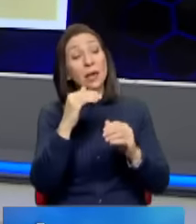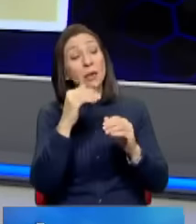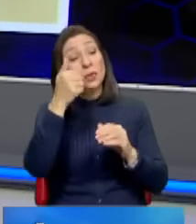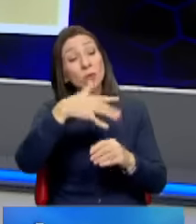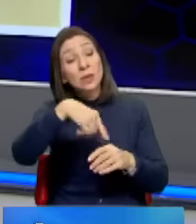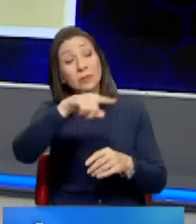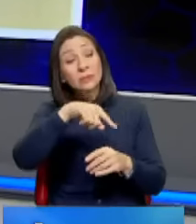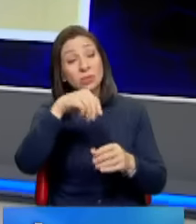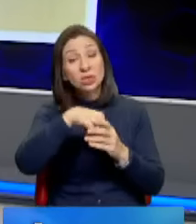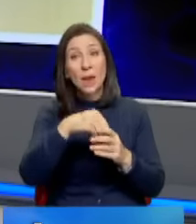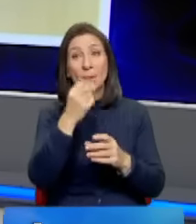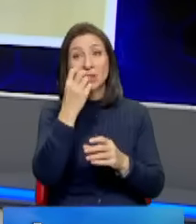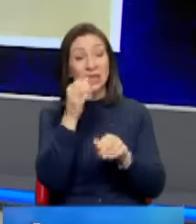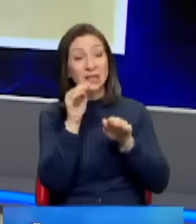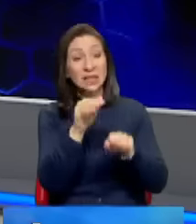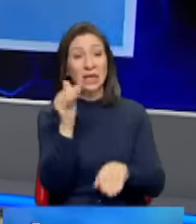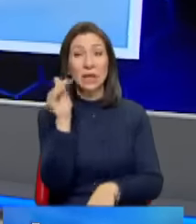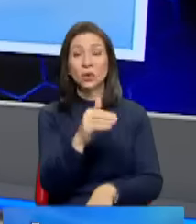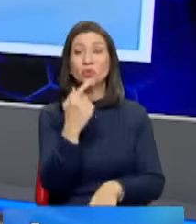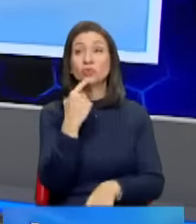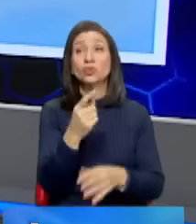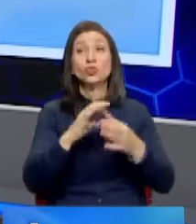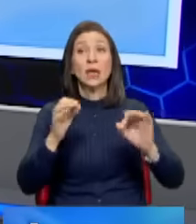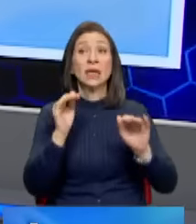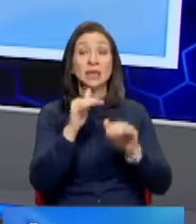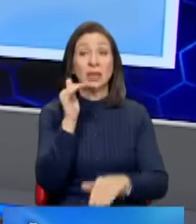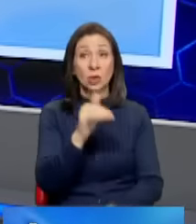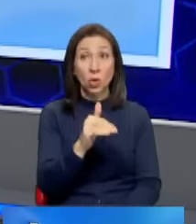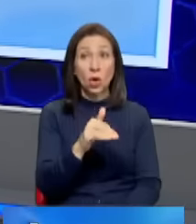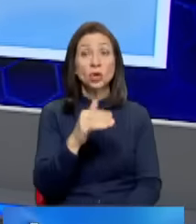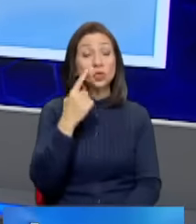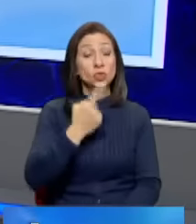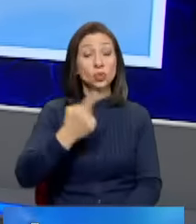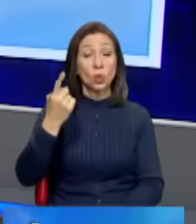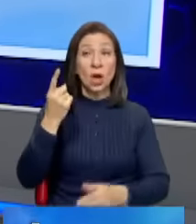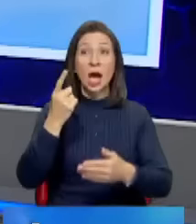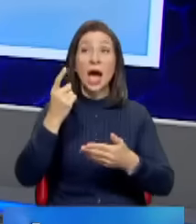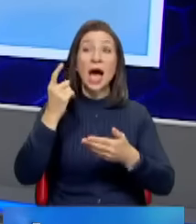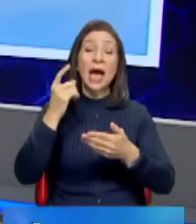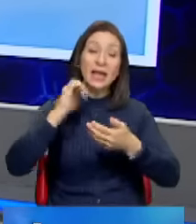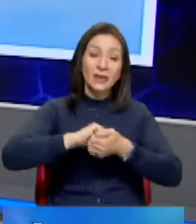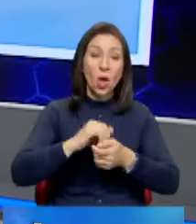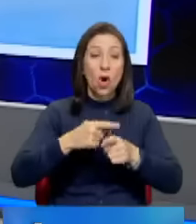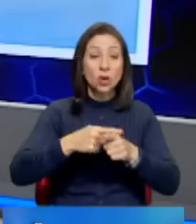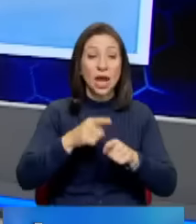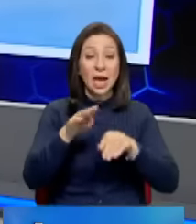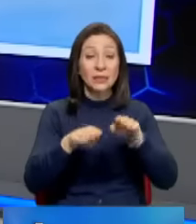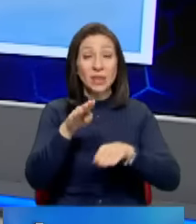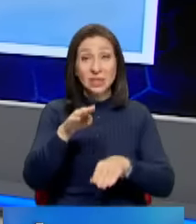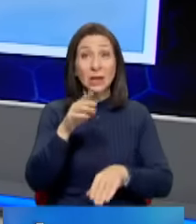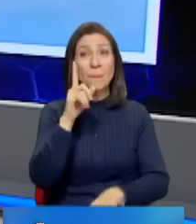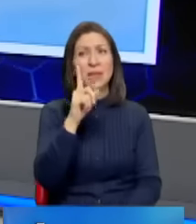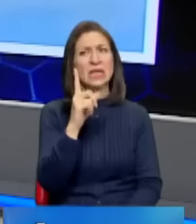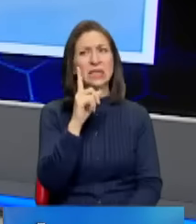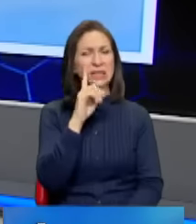düzeyinde Bahçeli'nin adımlarına destek geliyor, sözlerine destek geliyor. Cumhur İttifakı'nın ortak adımlarıdır deniyor. Ancak bu konuda